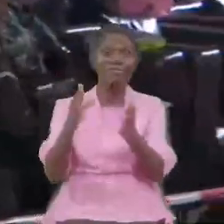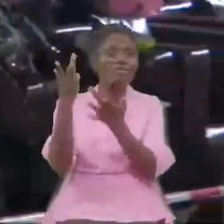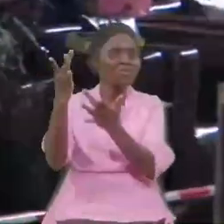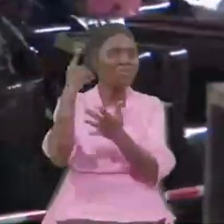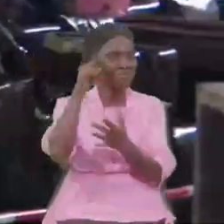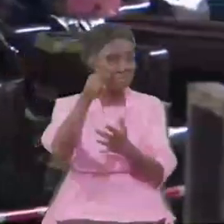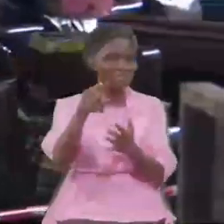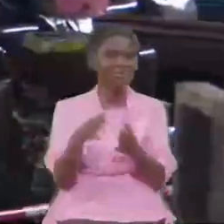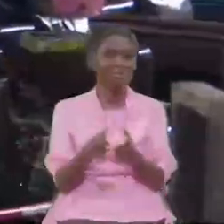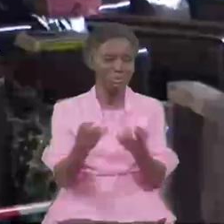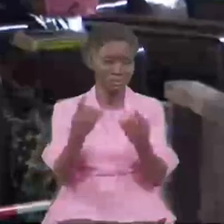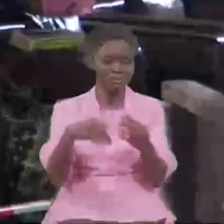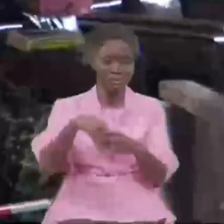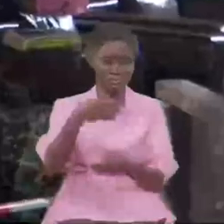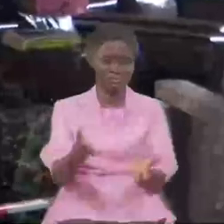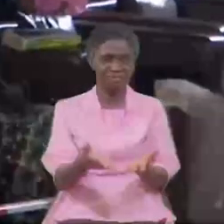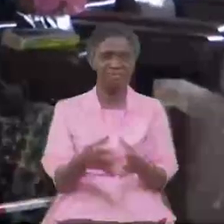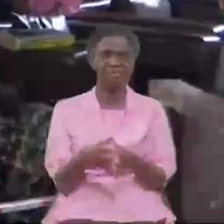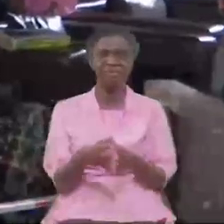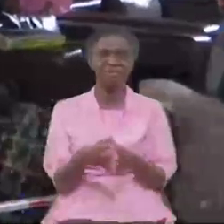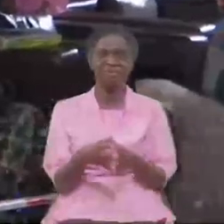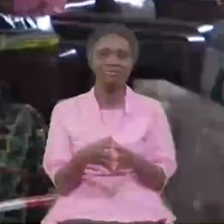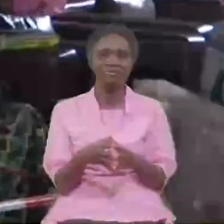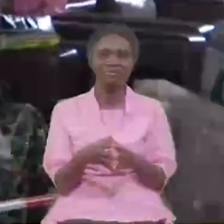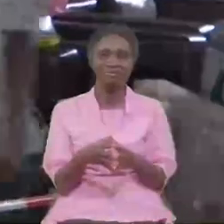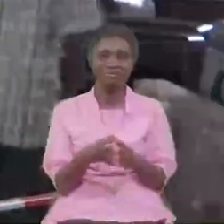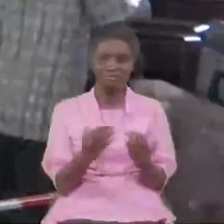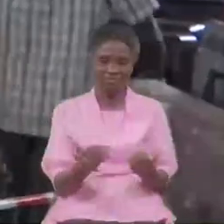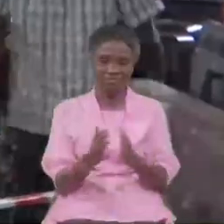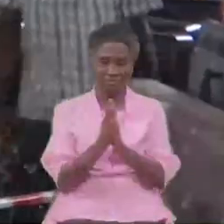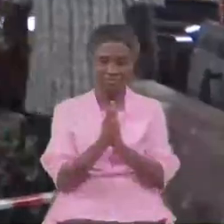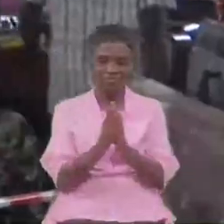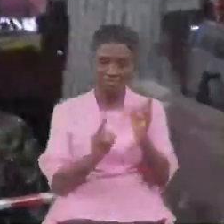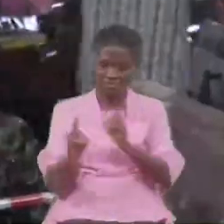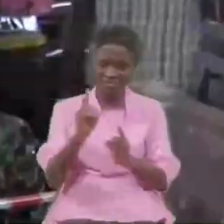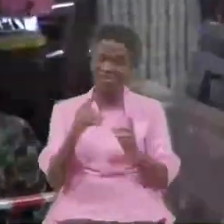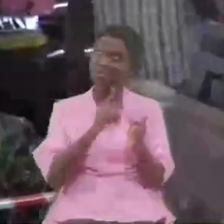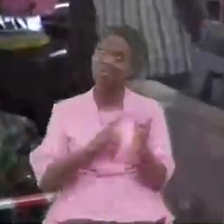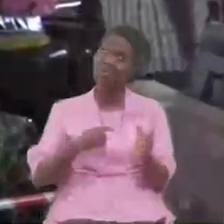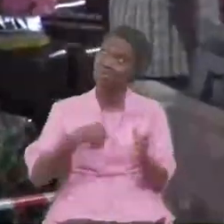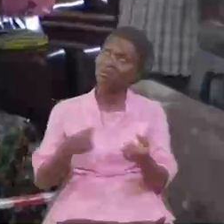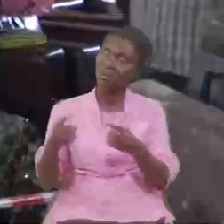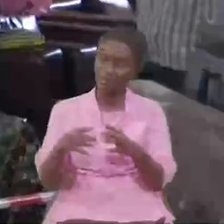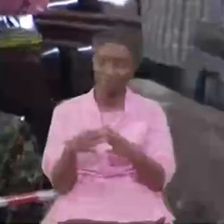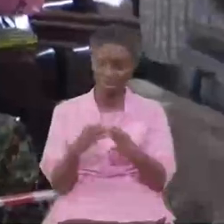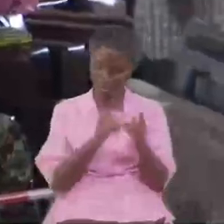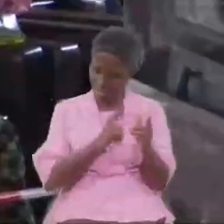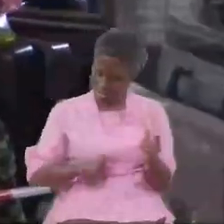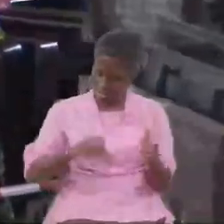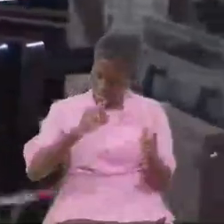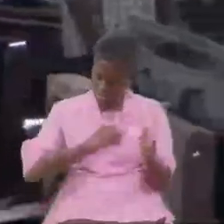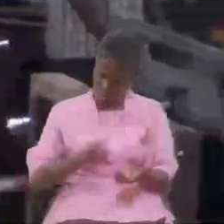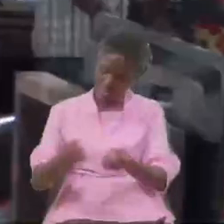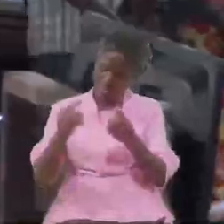Jésus, le Sauveur, vous attend. Seigneur, je viens. Seigneur, je viens. Seigneur, je